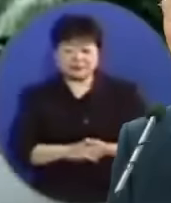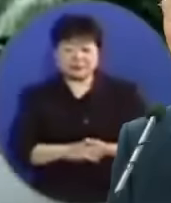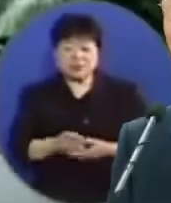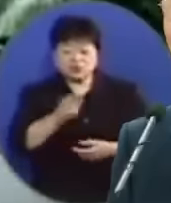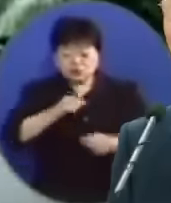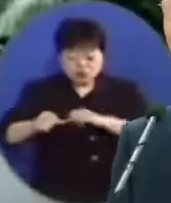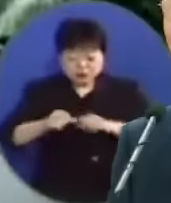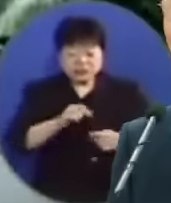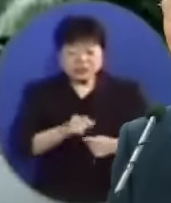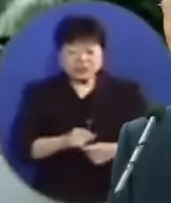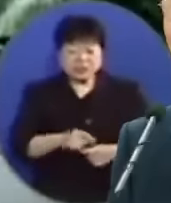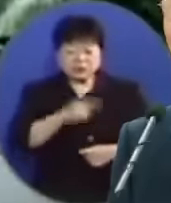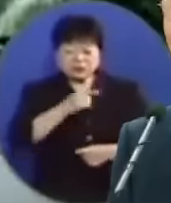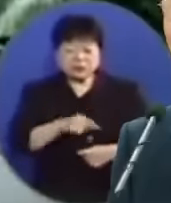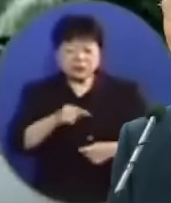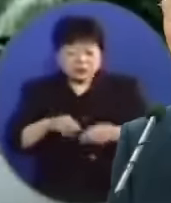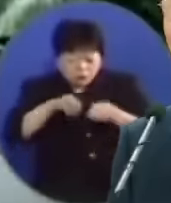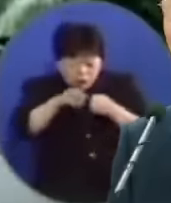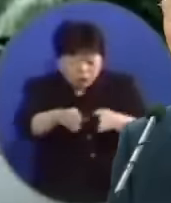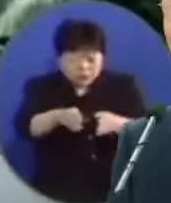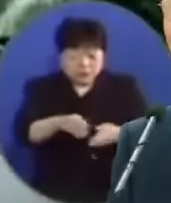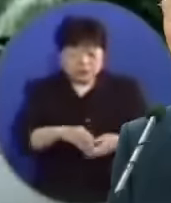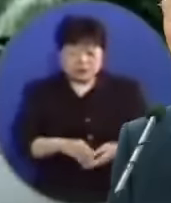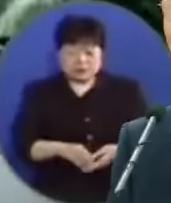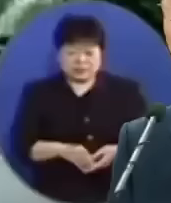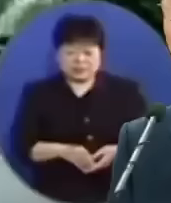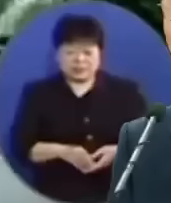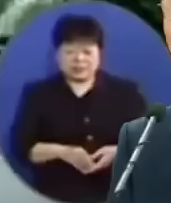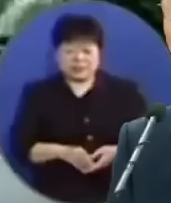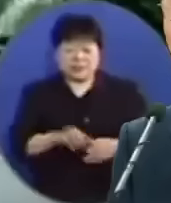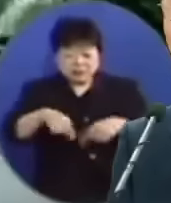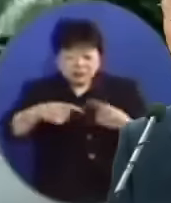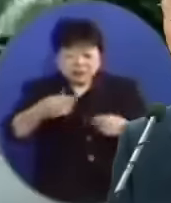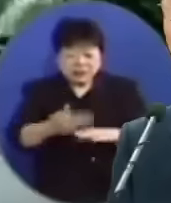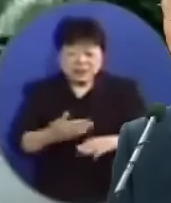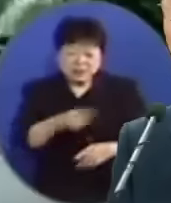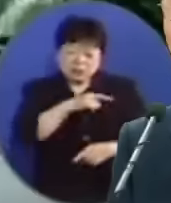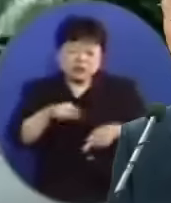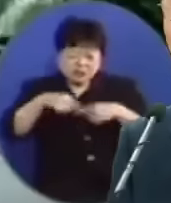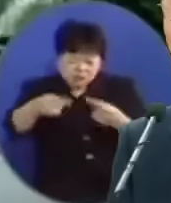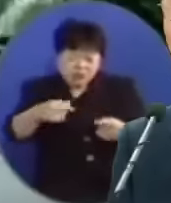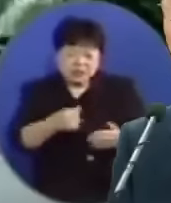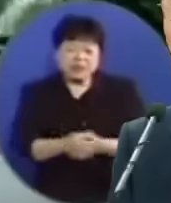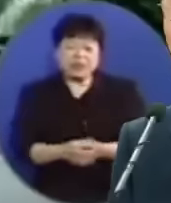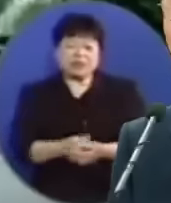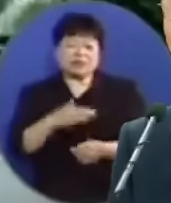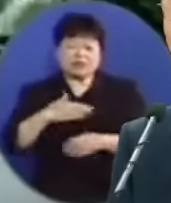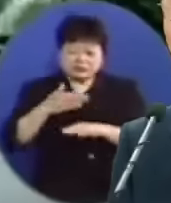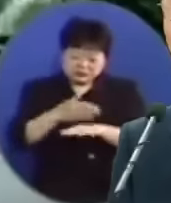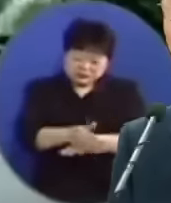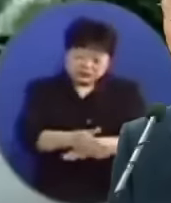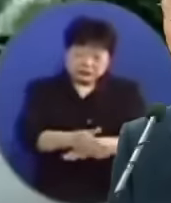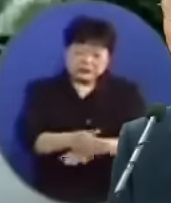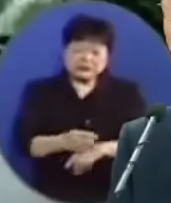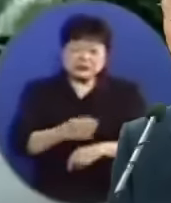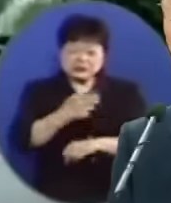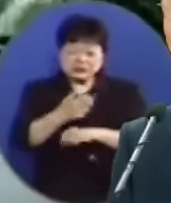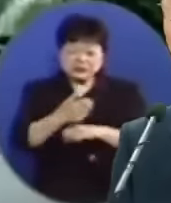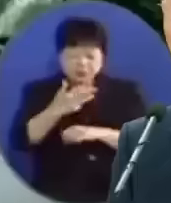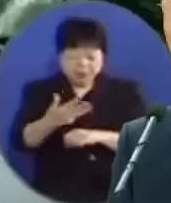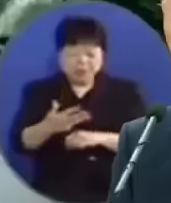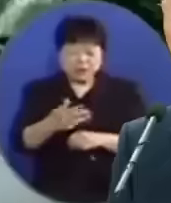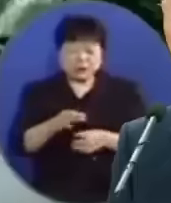연못물이 동요할 때 처음 들어가는 사람이 낫는데 내가 일어나 가기 전에 다른 사람이 다 들어가서 나아버리고 나는 38해 동안